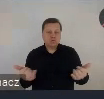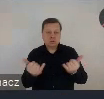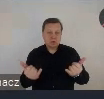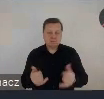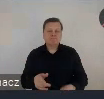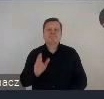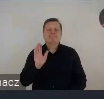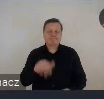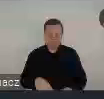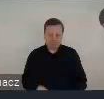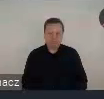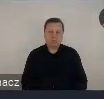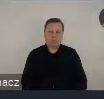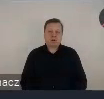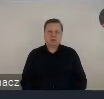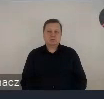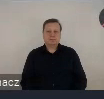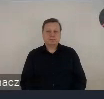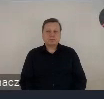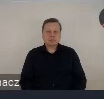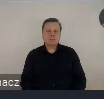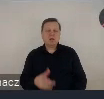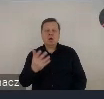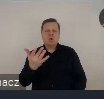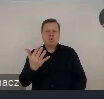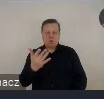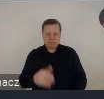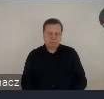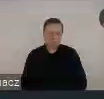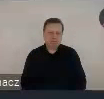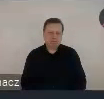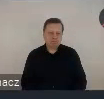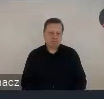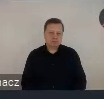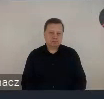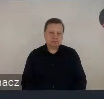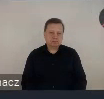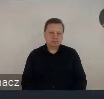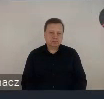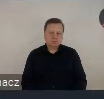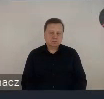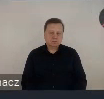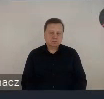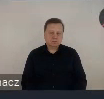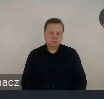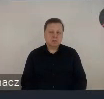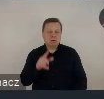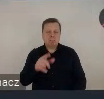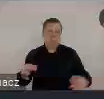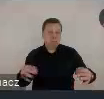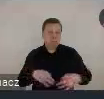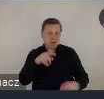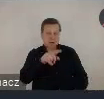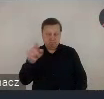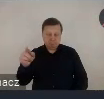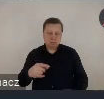na szczęście rozwiązanie tego problemu jest bardzo proste. Mianowicie wtedy przysyłają Państwo